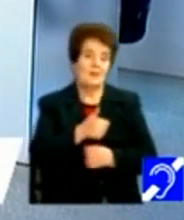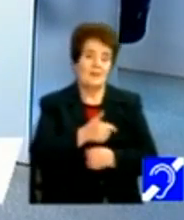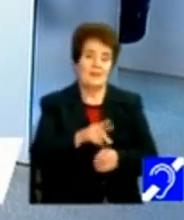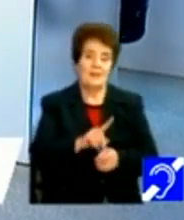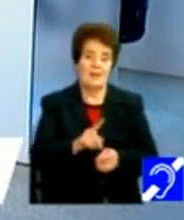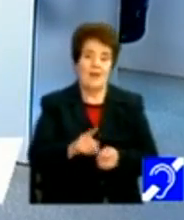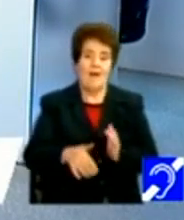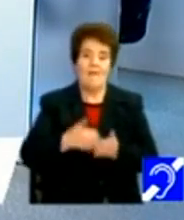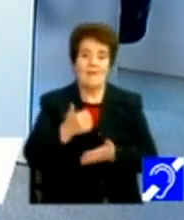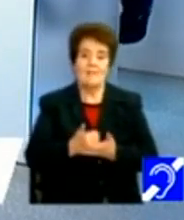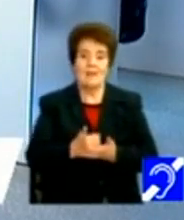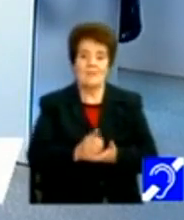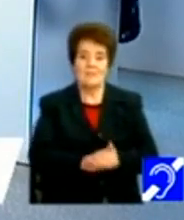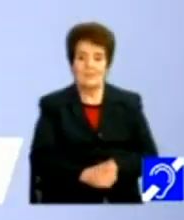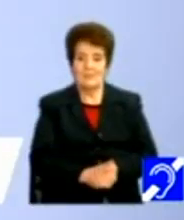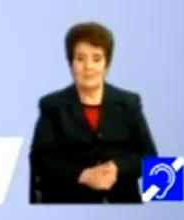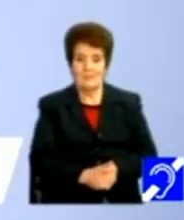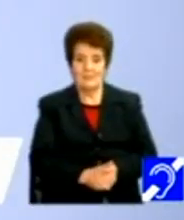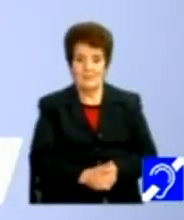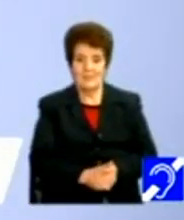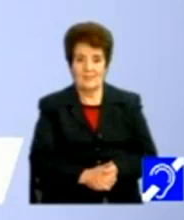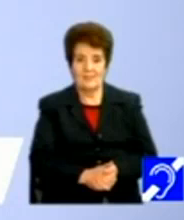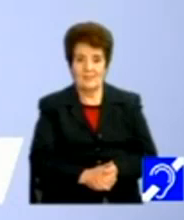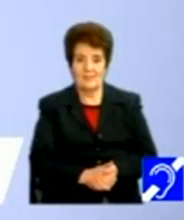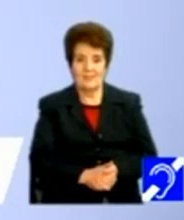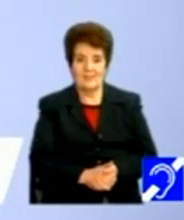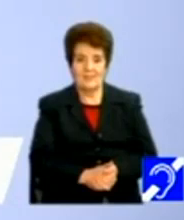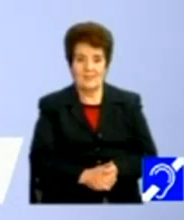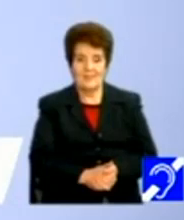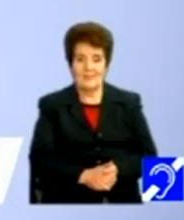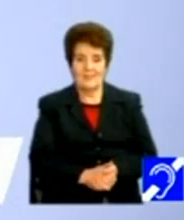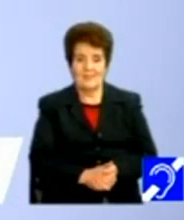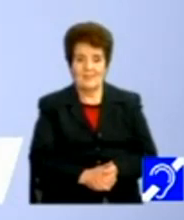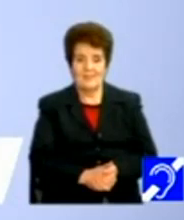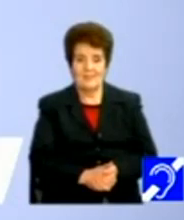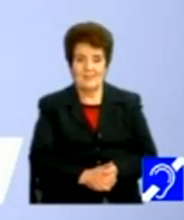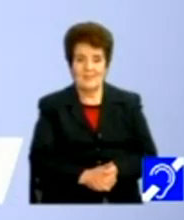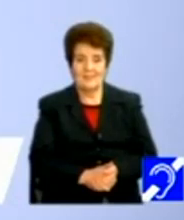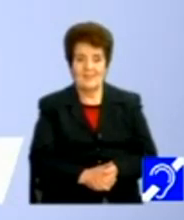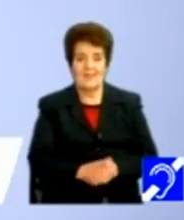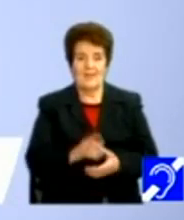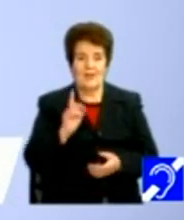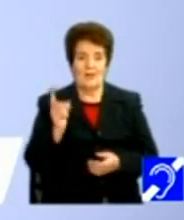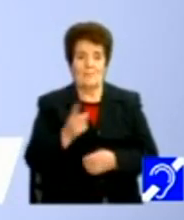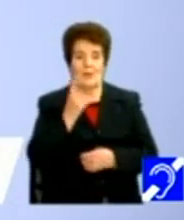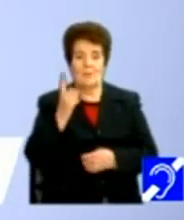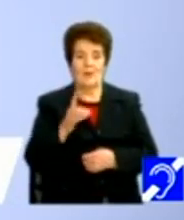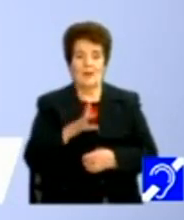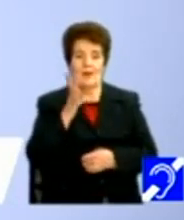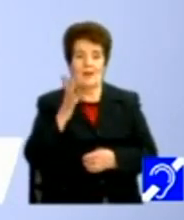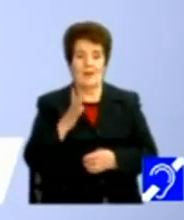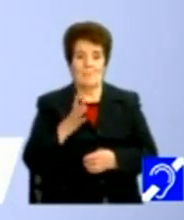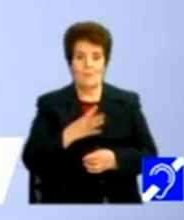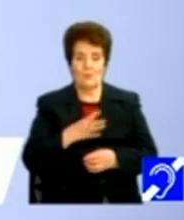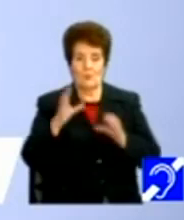ce avantaje? Curat, până acum nicio implicare în care am avut-o, om